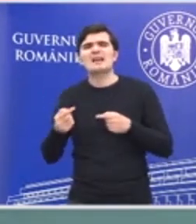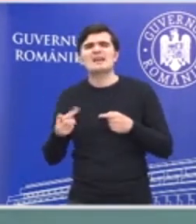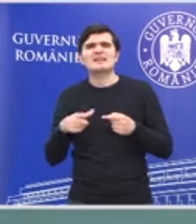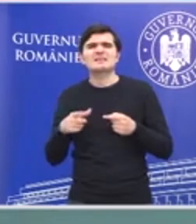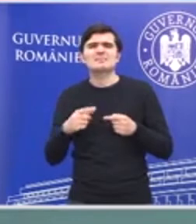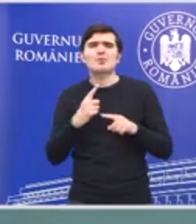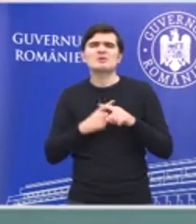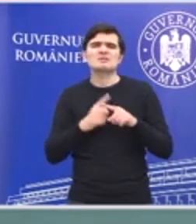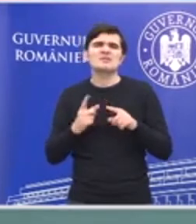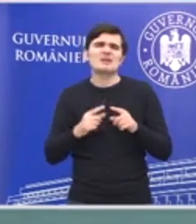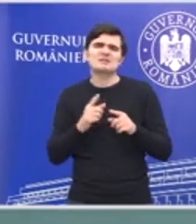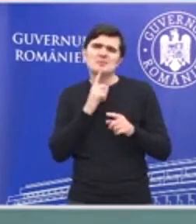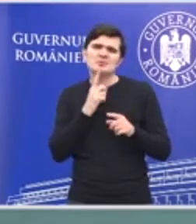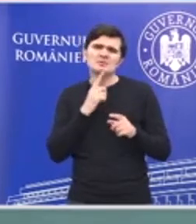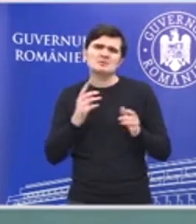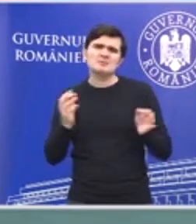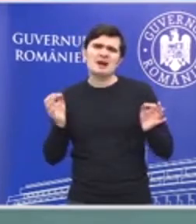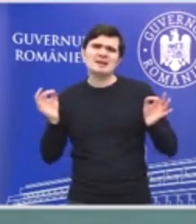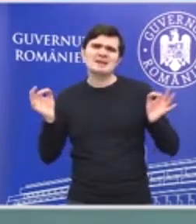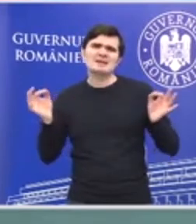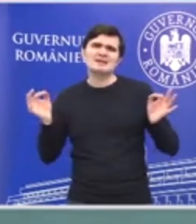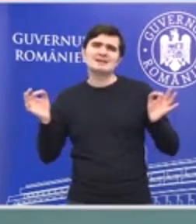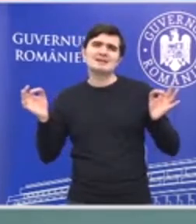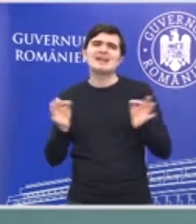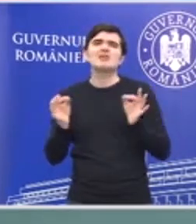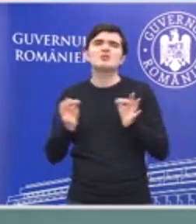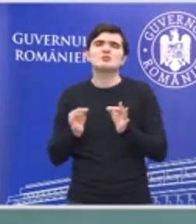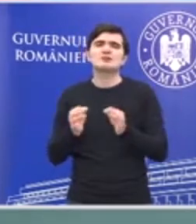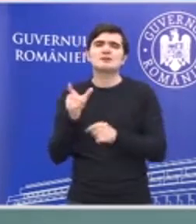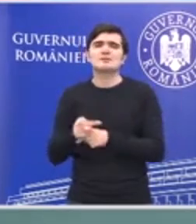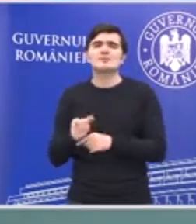sălbatică. De asemenea, datele